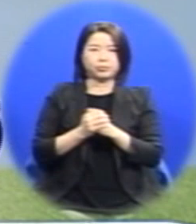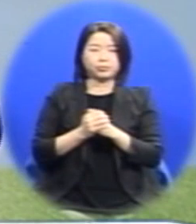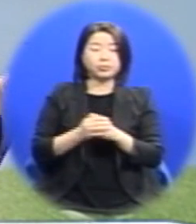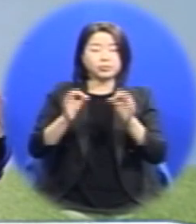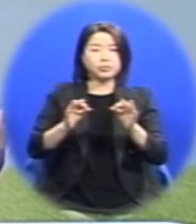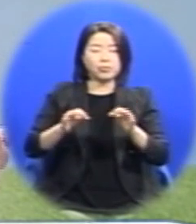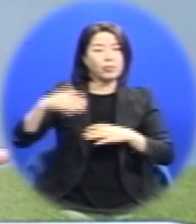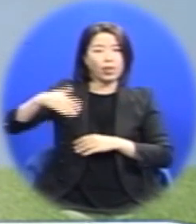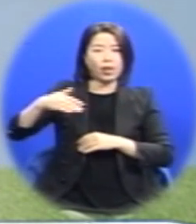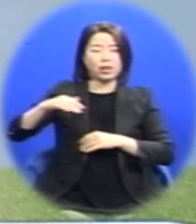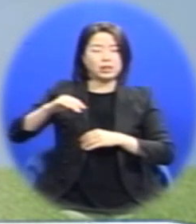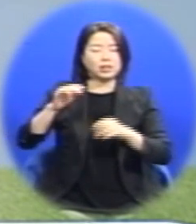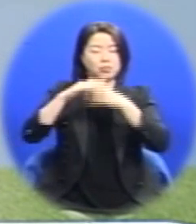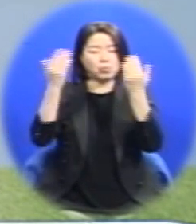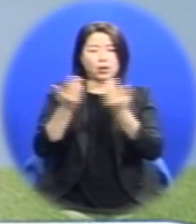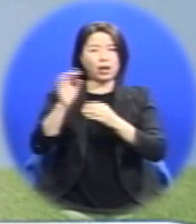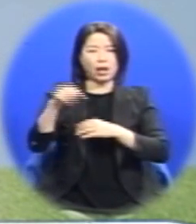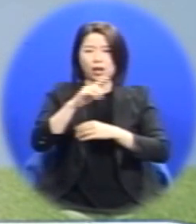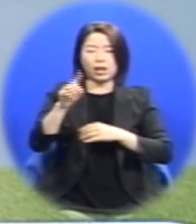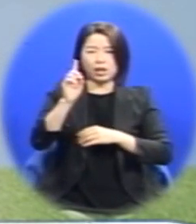이제는 아예 부흥회 사례비를 받지 않습니다.